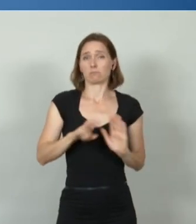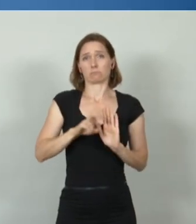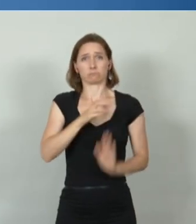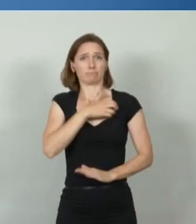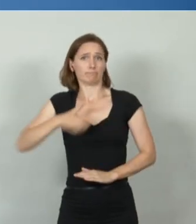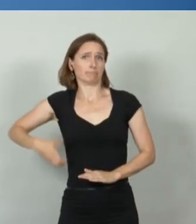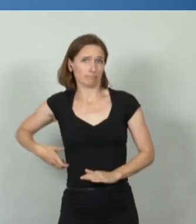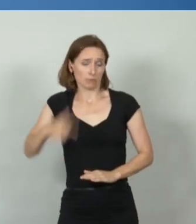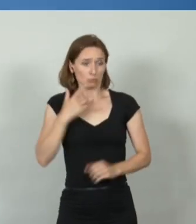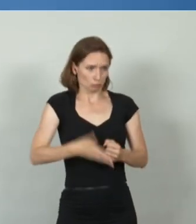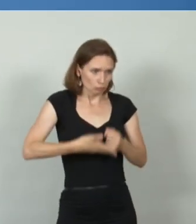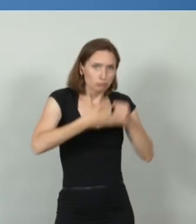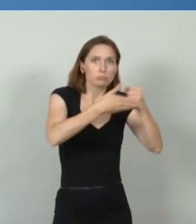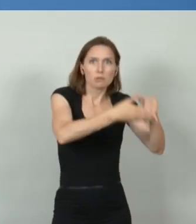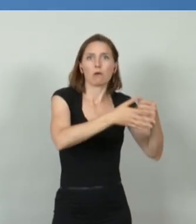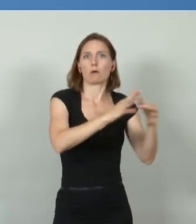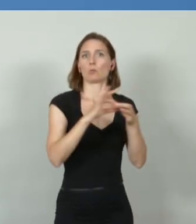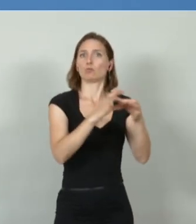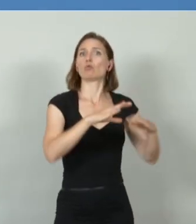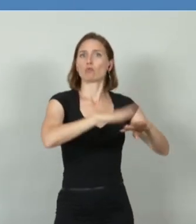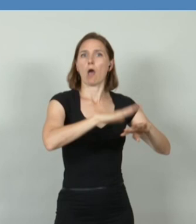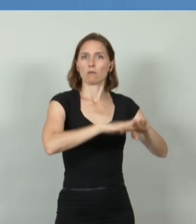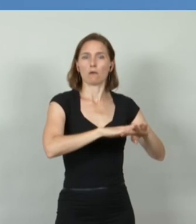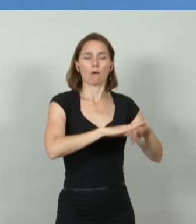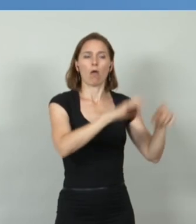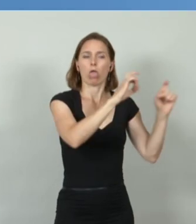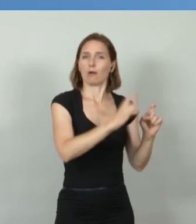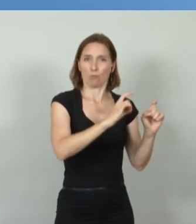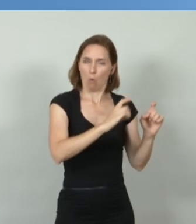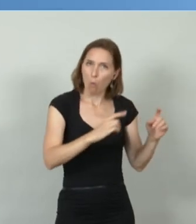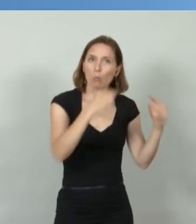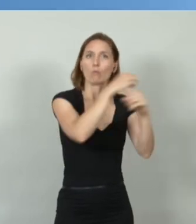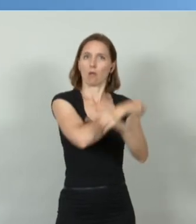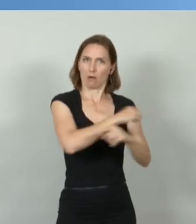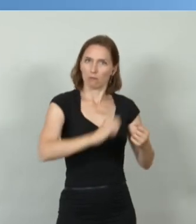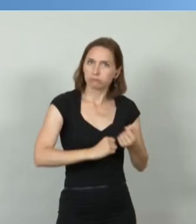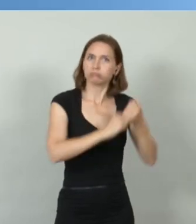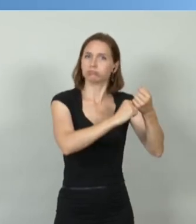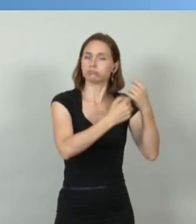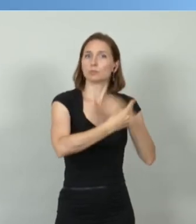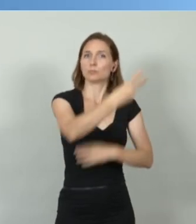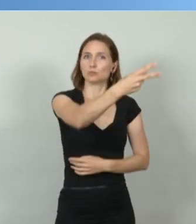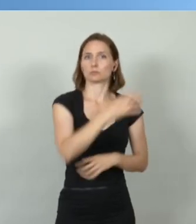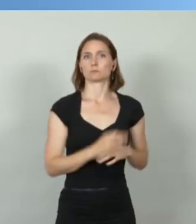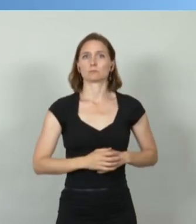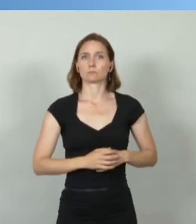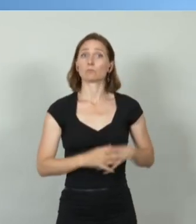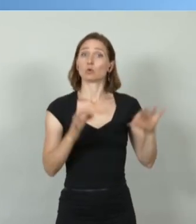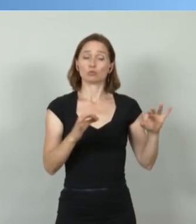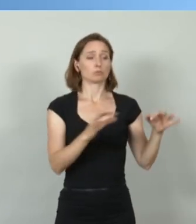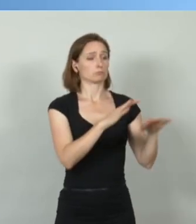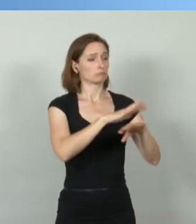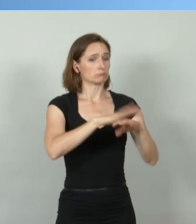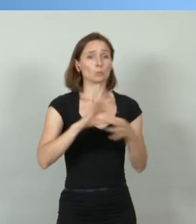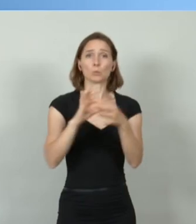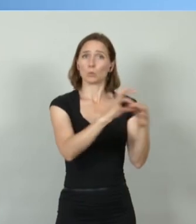quartier ne baisse pas il est au contraire renforcé les ions de quartier en fonction de leur activité demande le soutien de la Ville